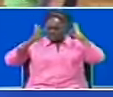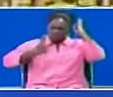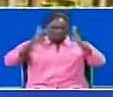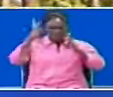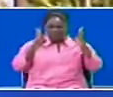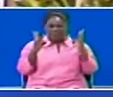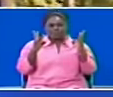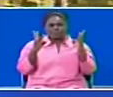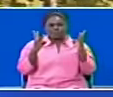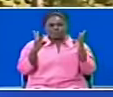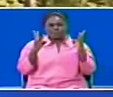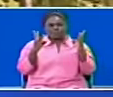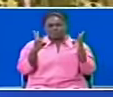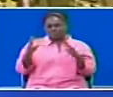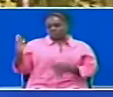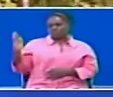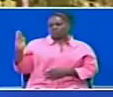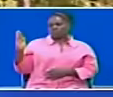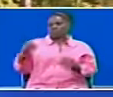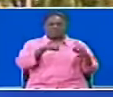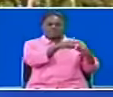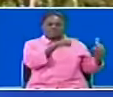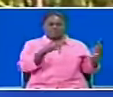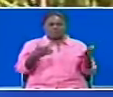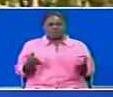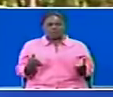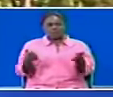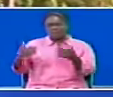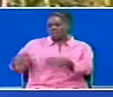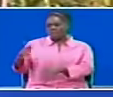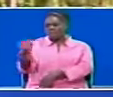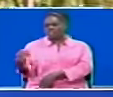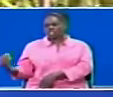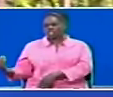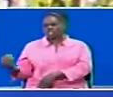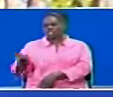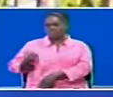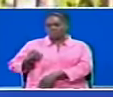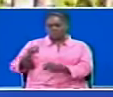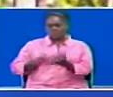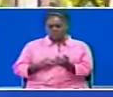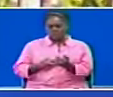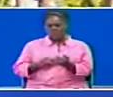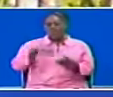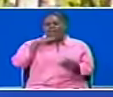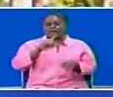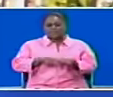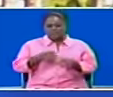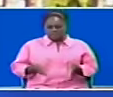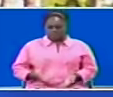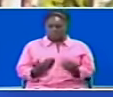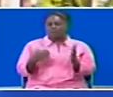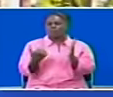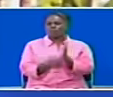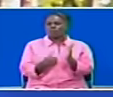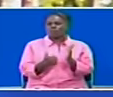kiwewe. Sasa kuna watchman ameuliwa hapa na amewacha watoto na bibi yake aliaga akisaa. Sasa hiyo ni